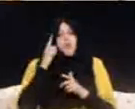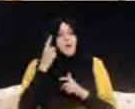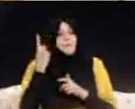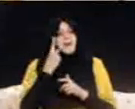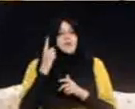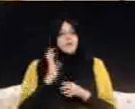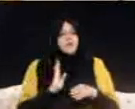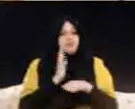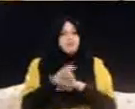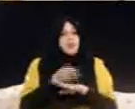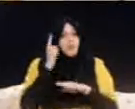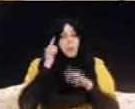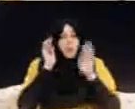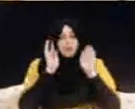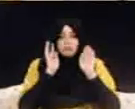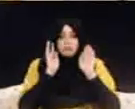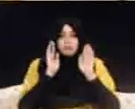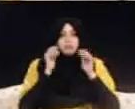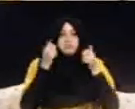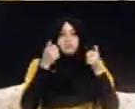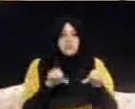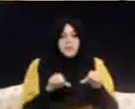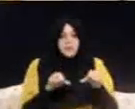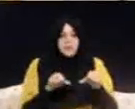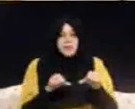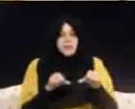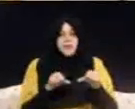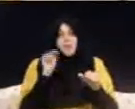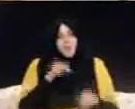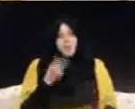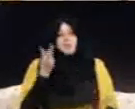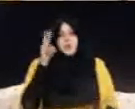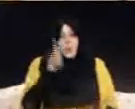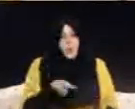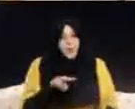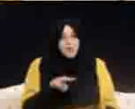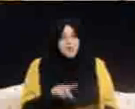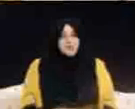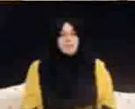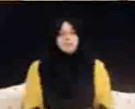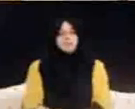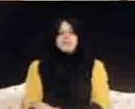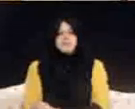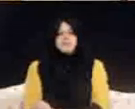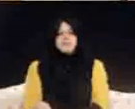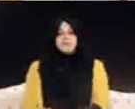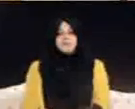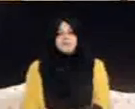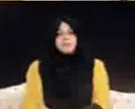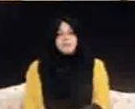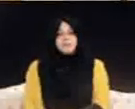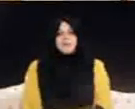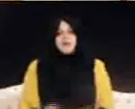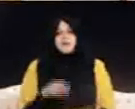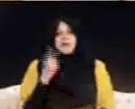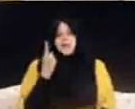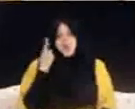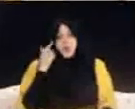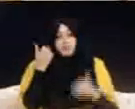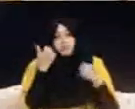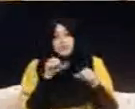هذه التحية، ولكن الذي يدخل المسجد بنية المكوث، يعني باش يريح